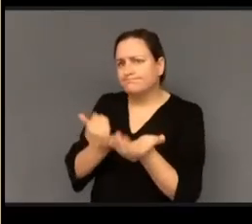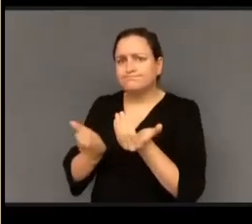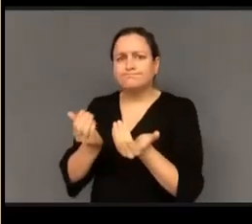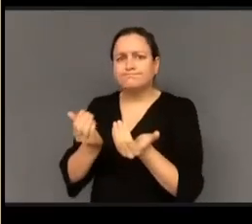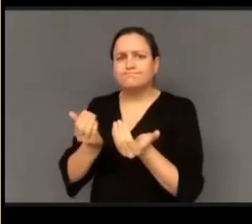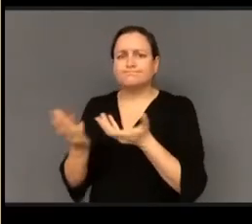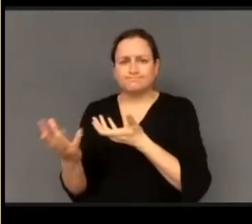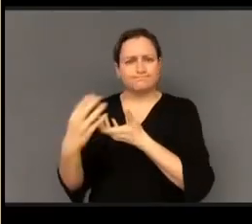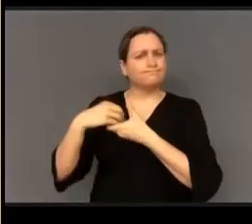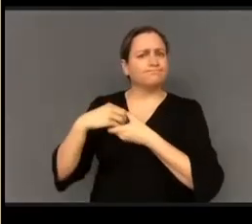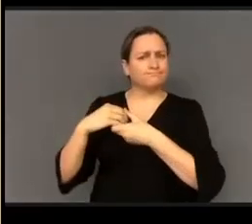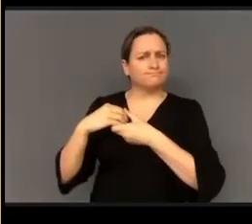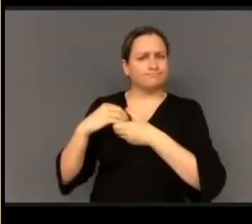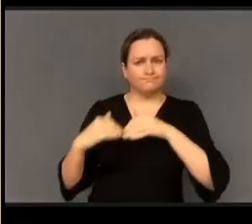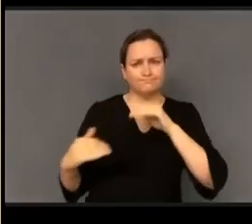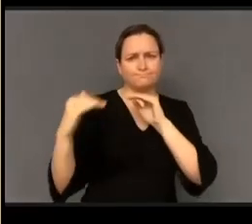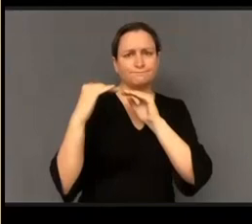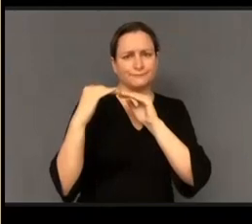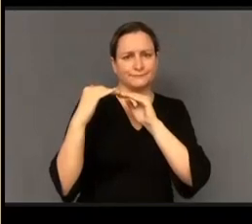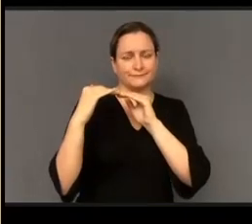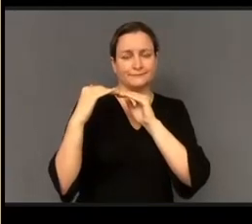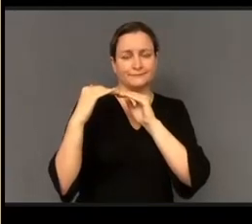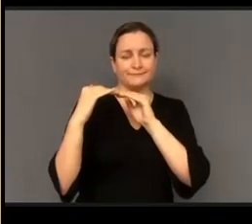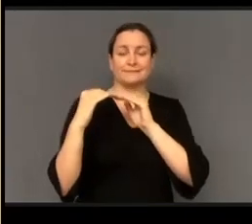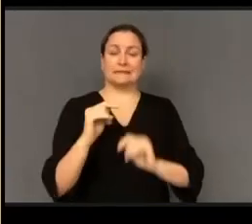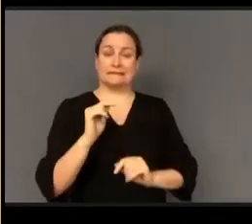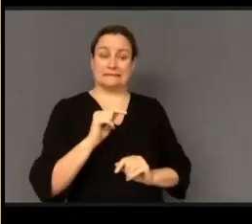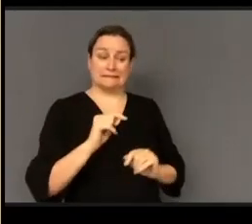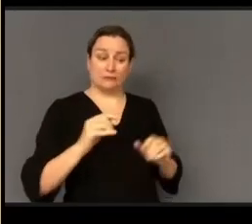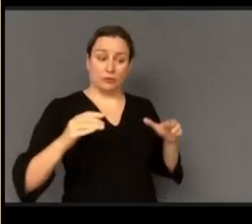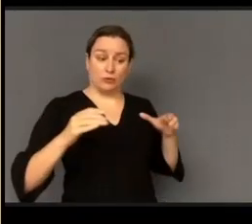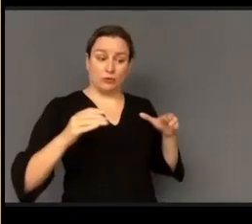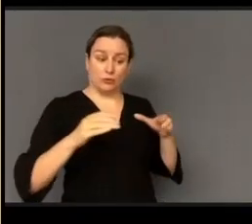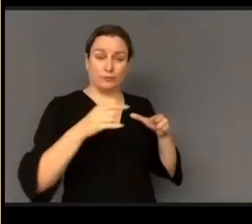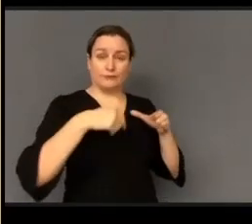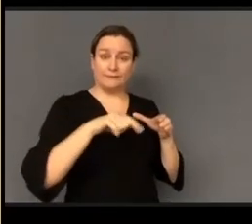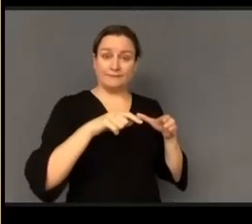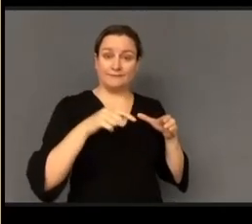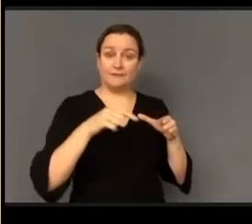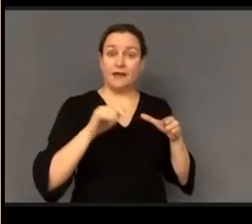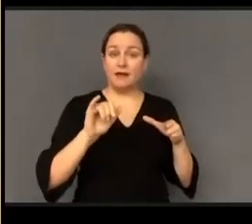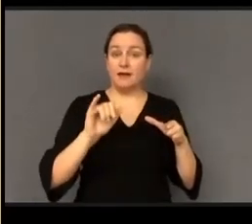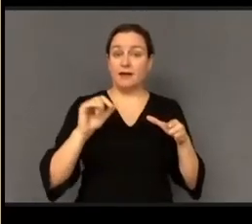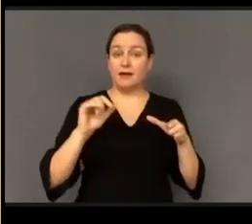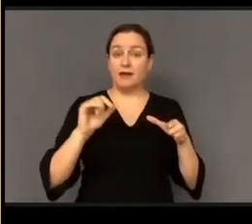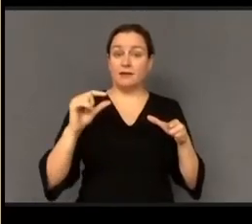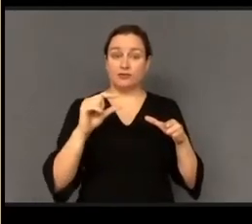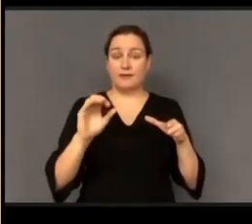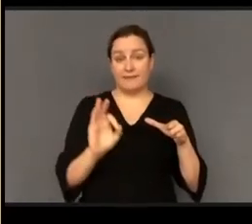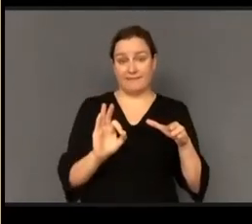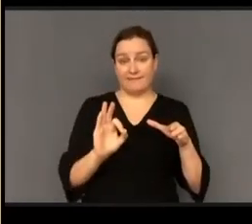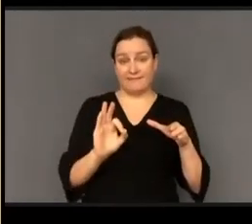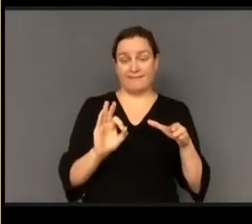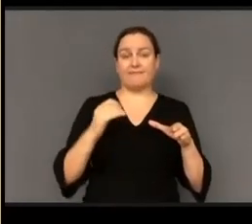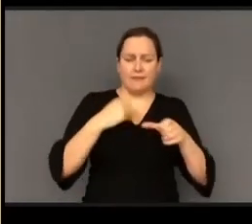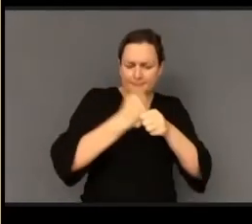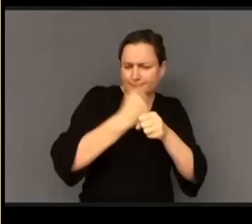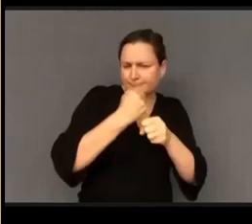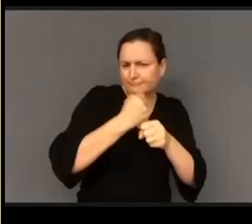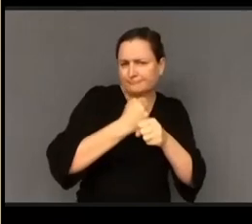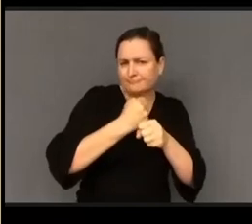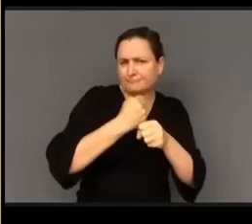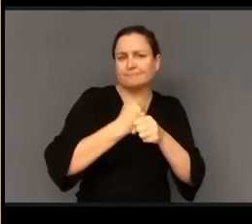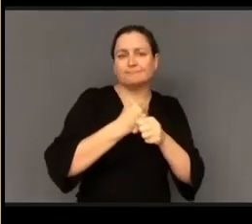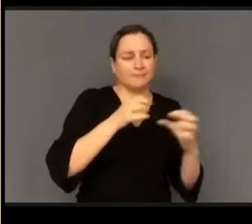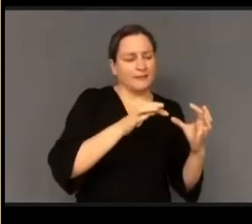ouverts, démocratiques et inclusifs, est conforme aux valeurs fondamentales de mon pays.